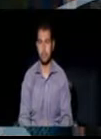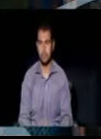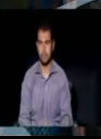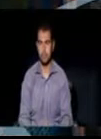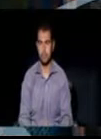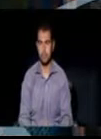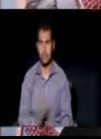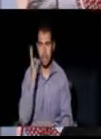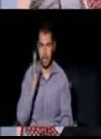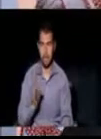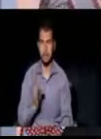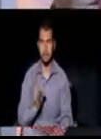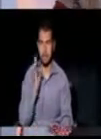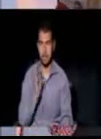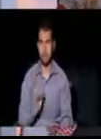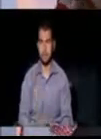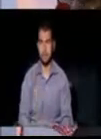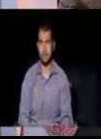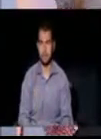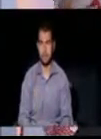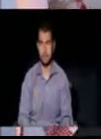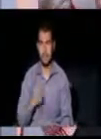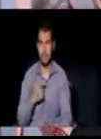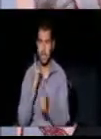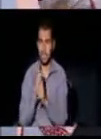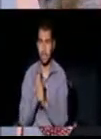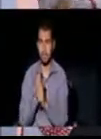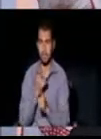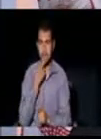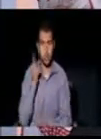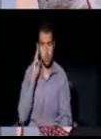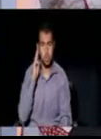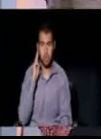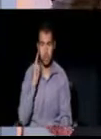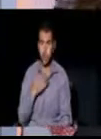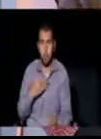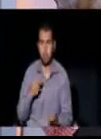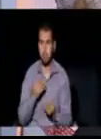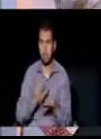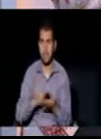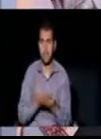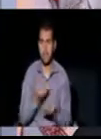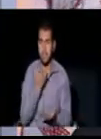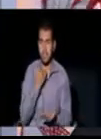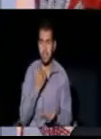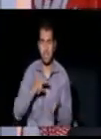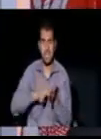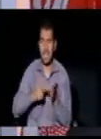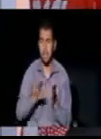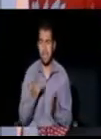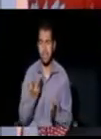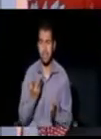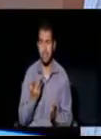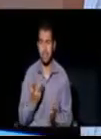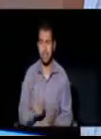طبعا دي أهم حاجة، عشان لو أنا قابلت أي واحد مثلا ومش معايا مترجم يبقى عارف إن لغة الإشارة. إيه